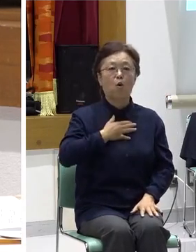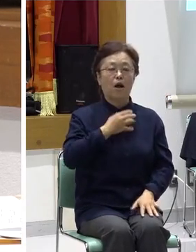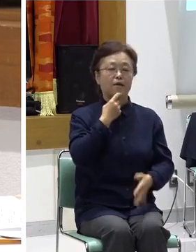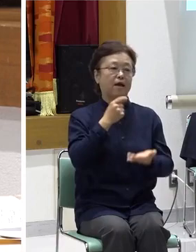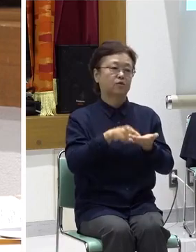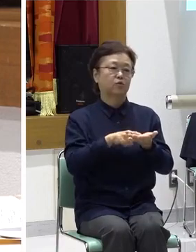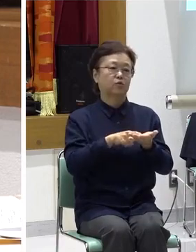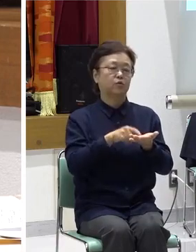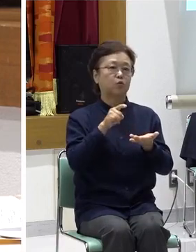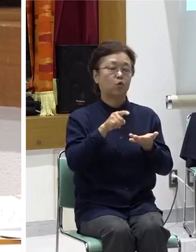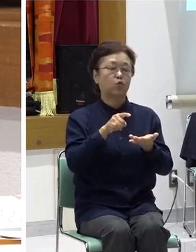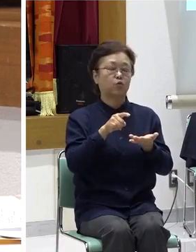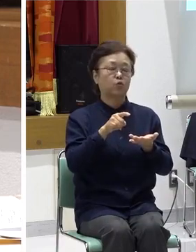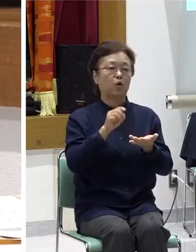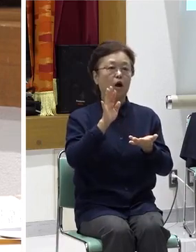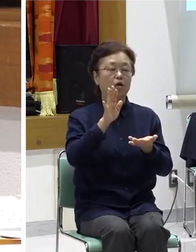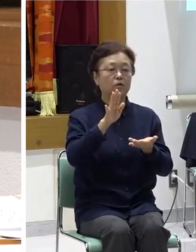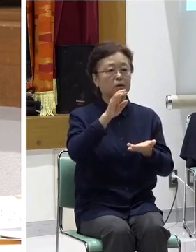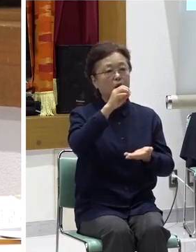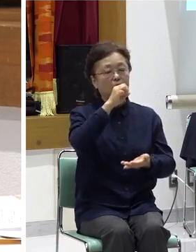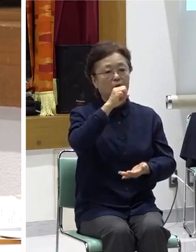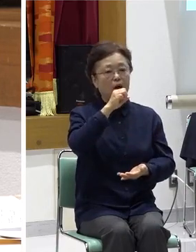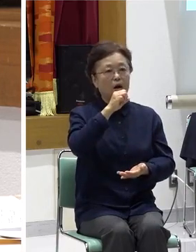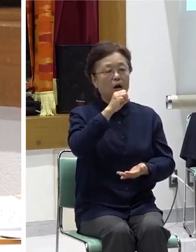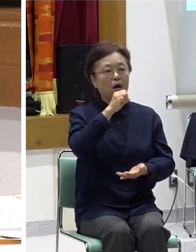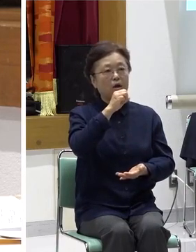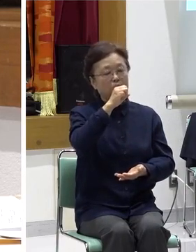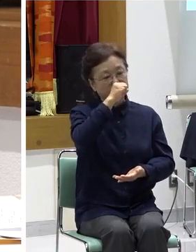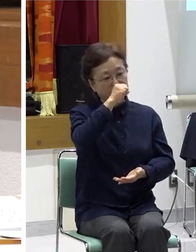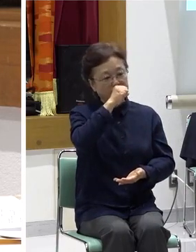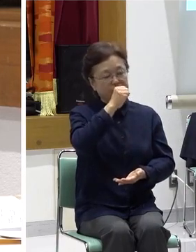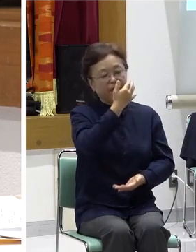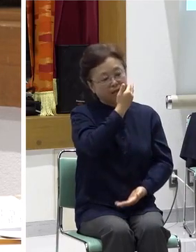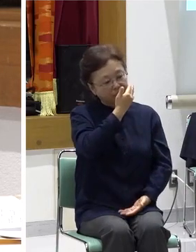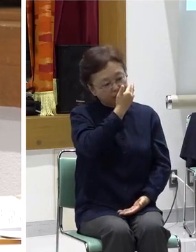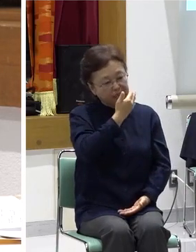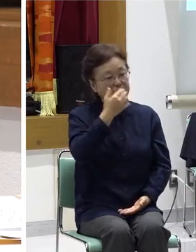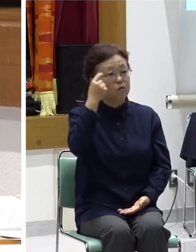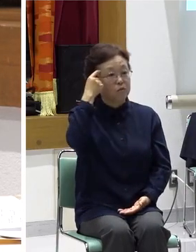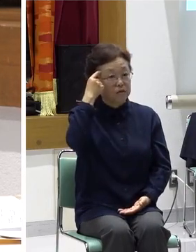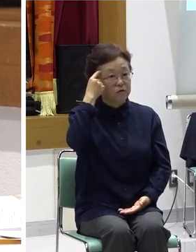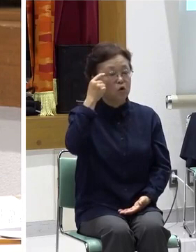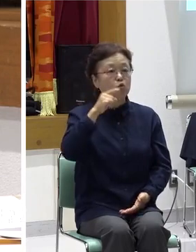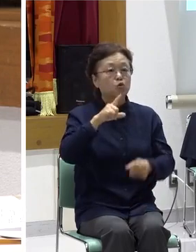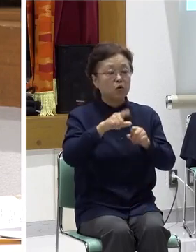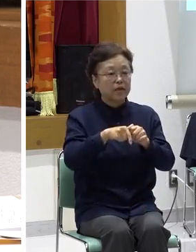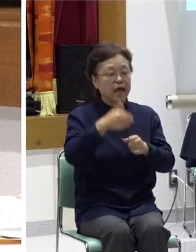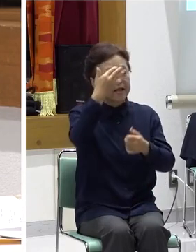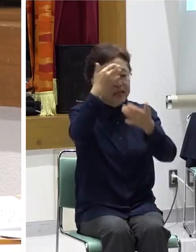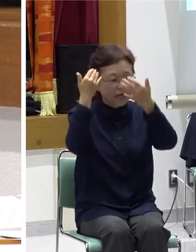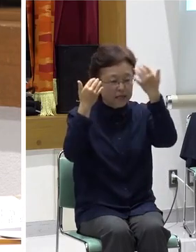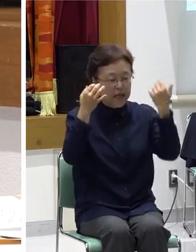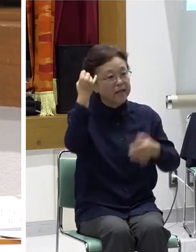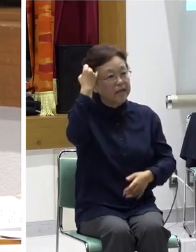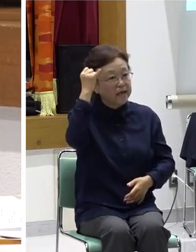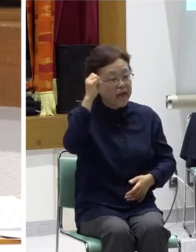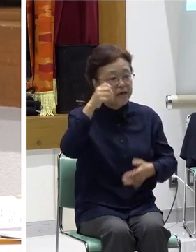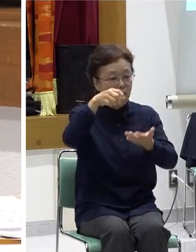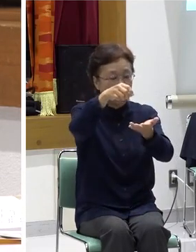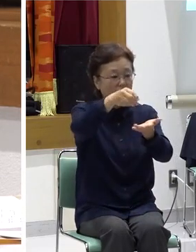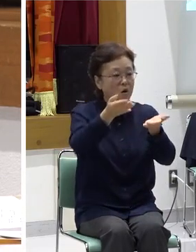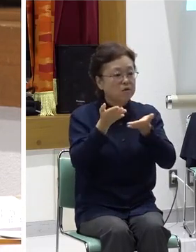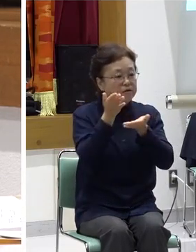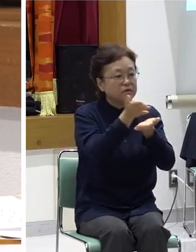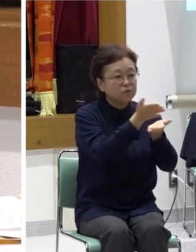どうできるかっていうのはすごく大切で、その時にこう丁寧に意見を拾ってもらえるように広いアンケート